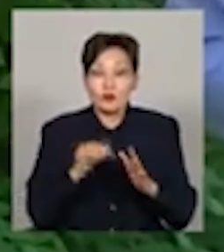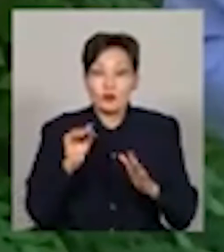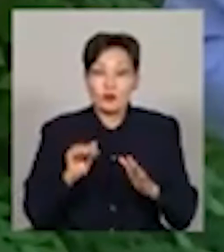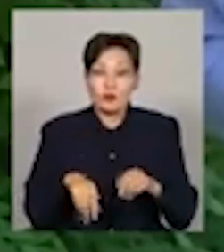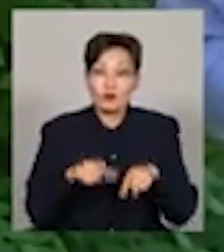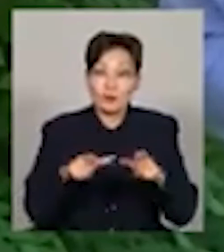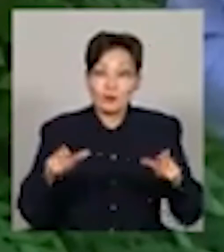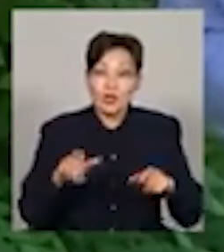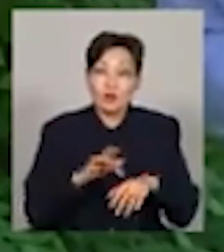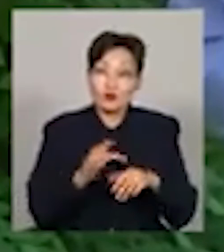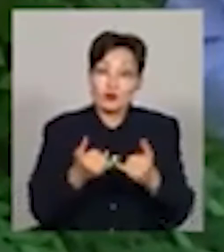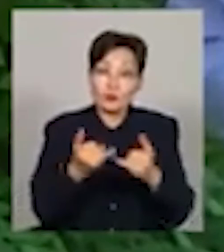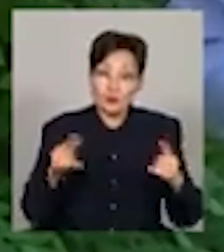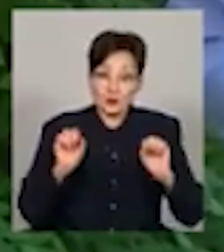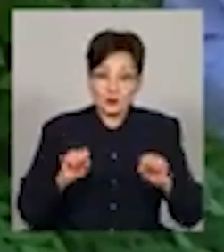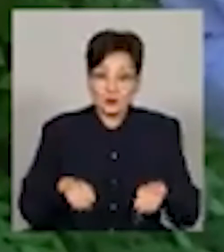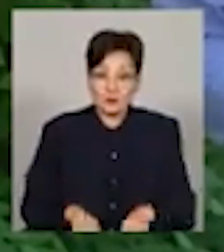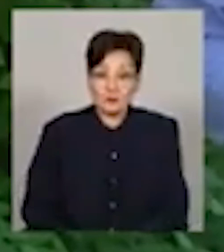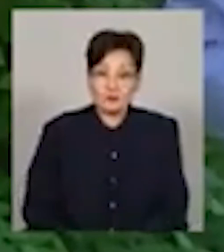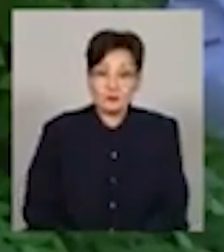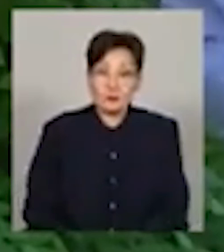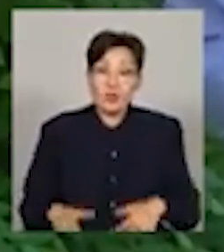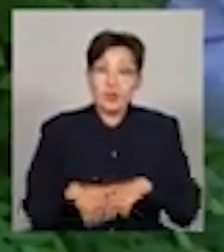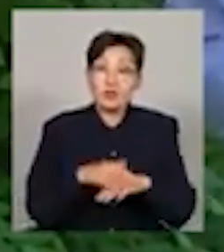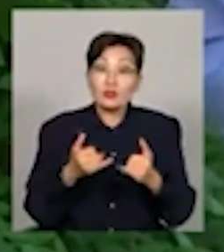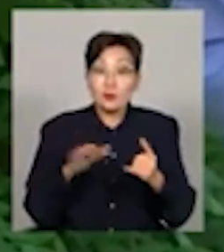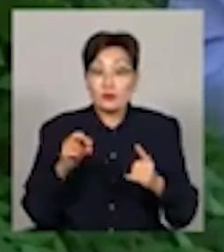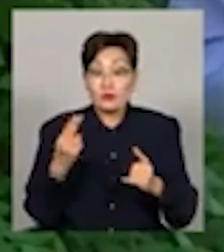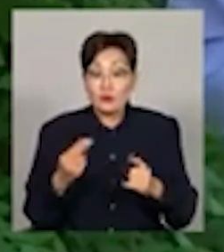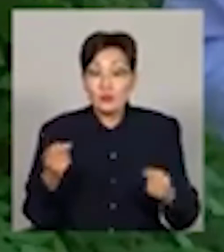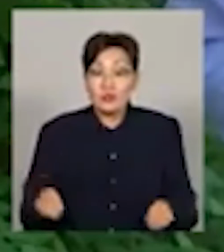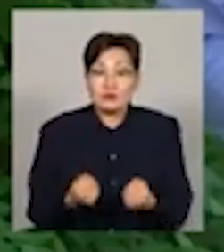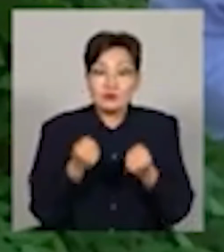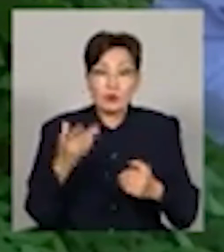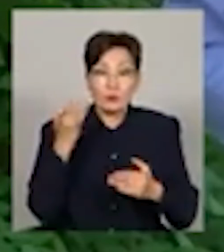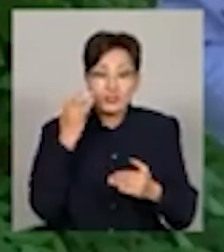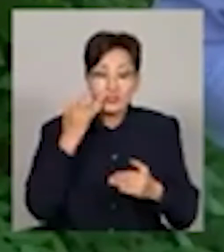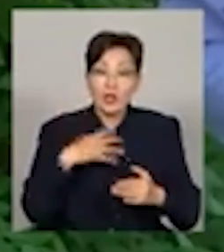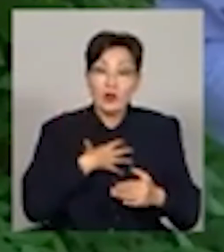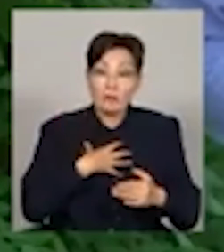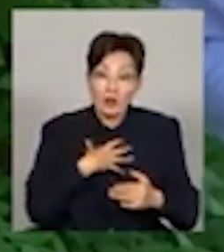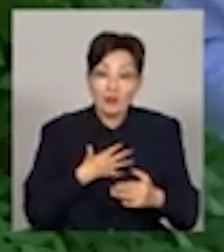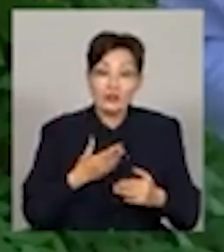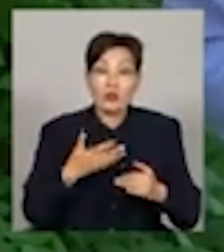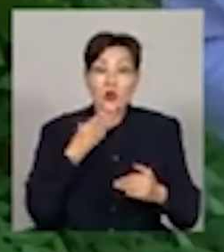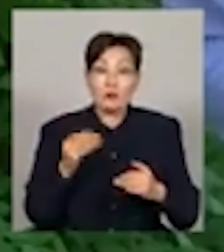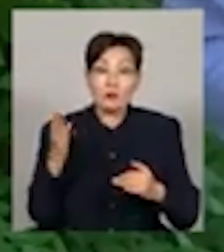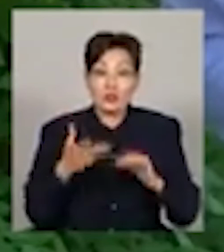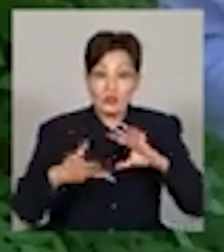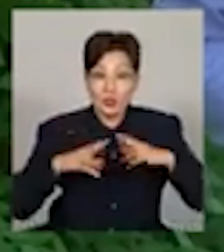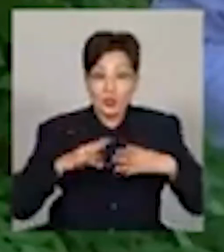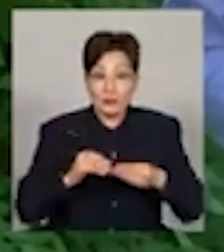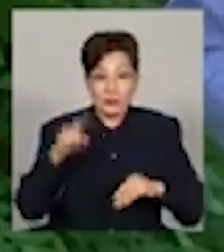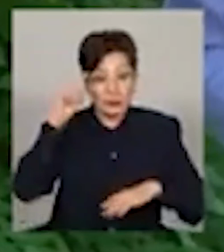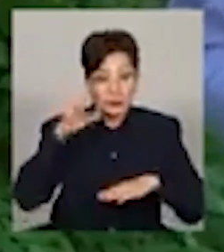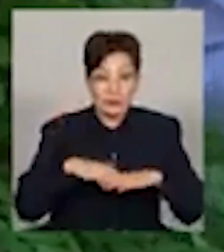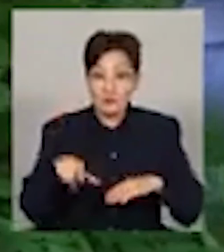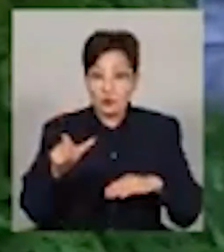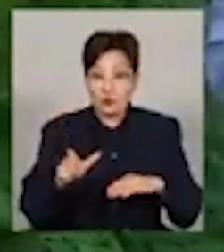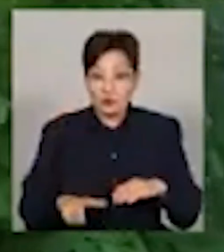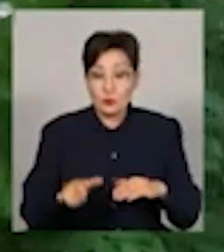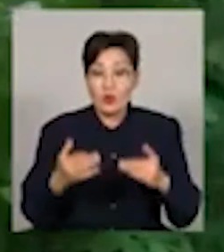тұрғынға дейін қызмет көрсете алады. Халық үшін әлеуметтік қолдау әркез маңызды деп өз баяндамасын аяқтаған Ерболат